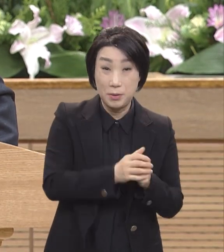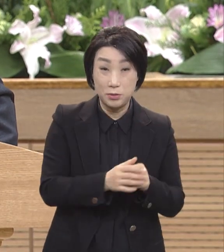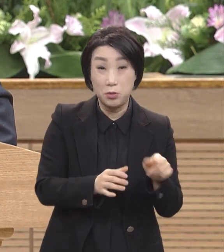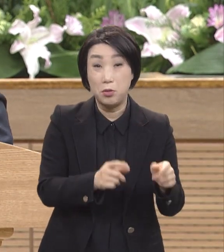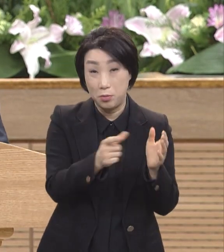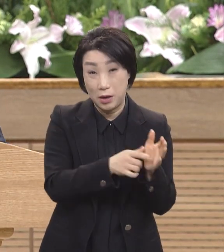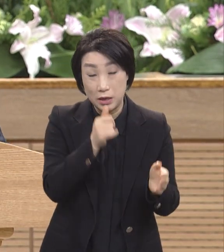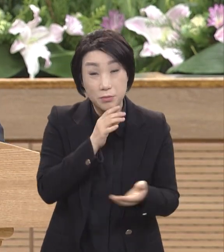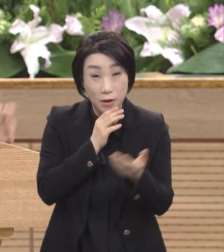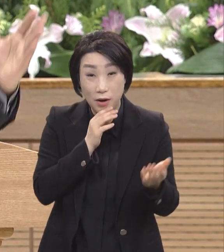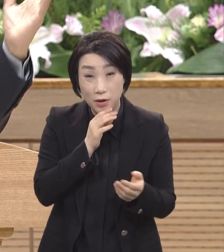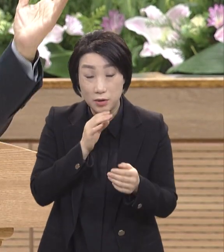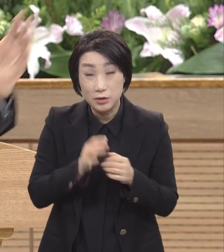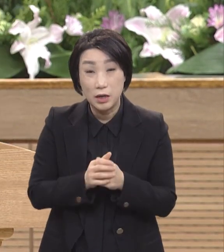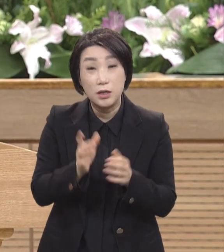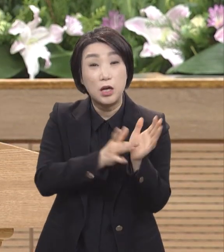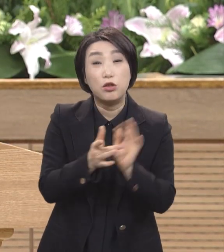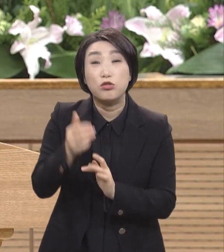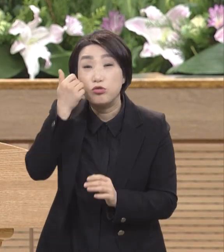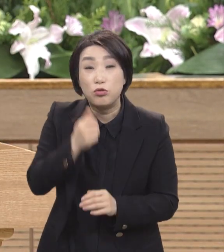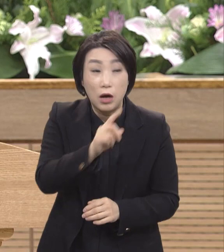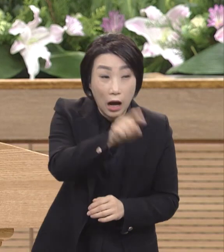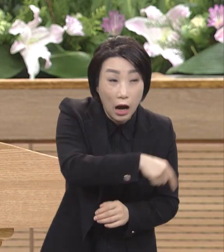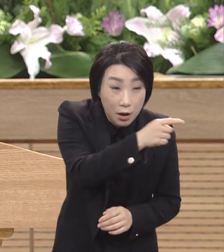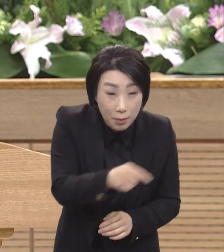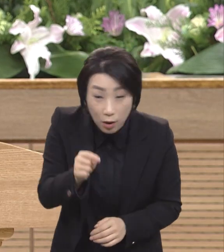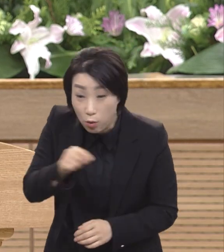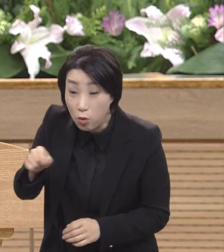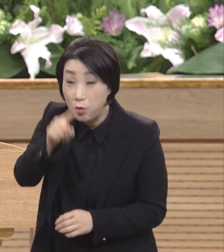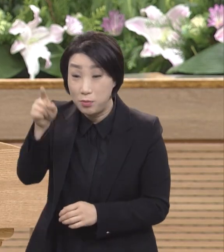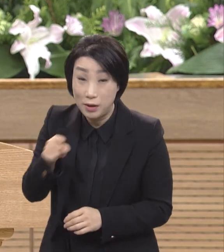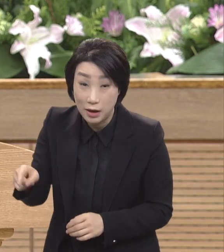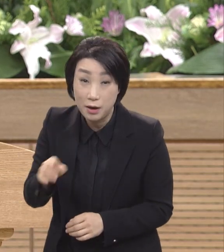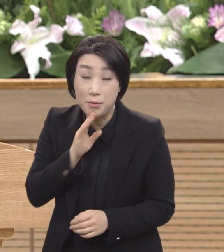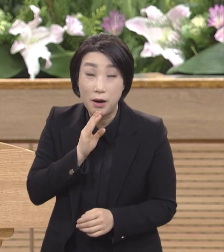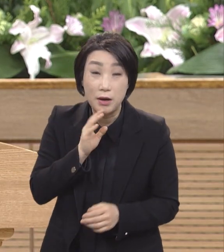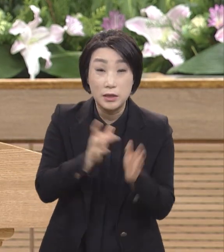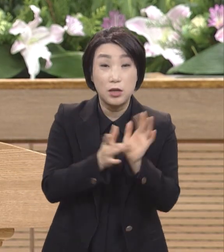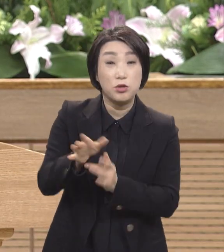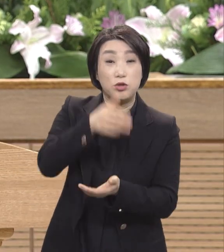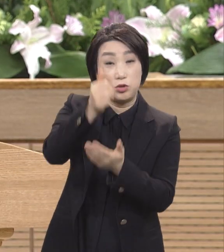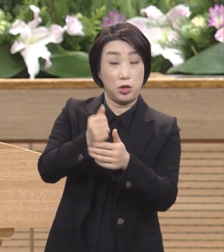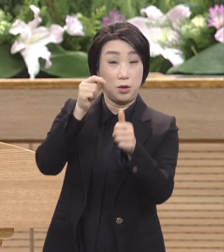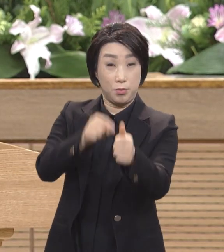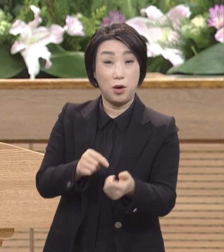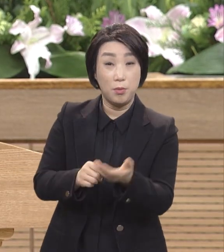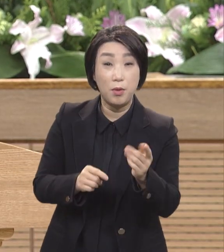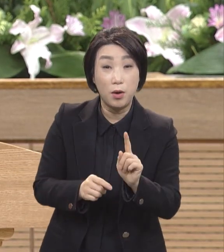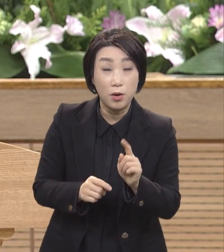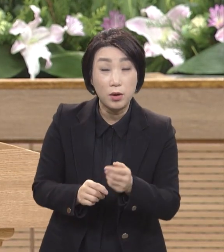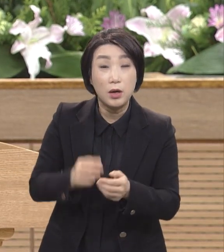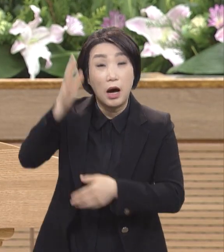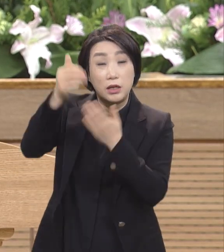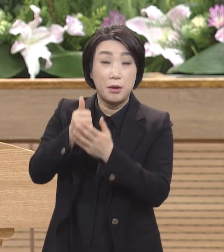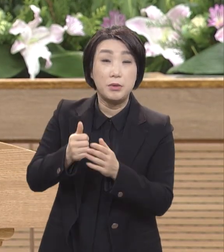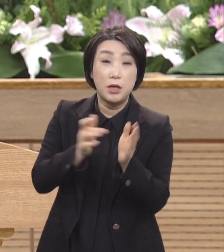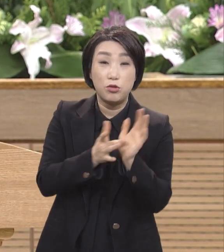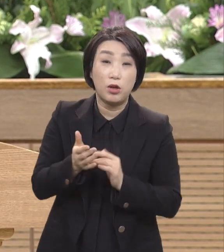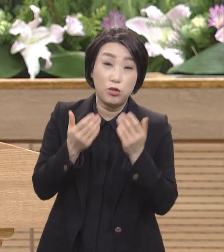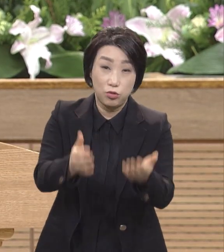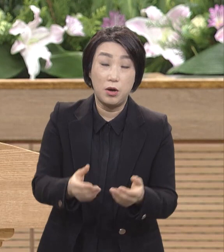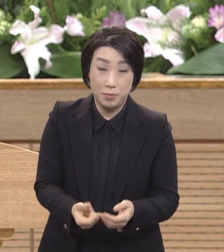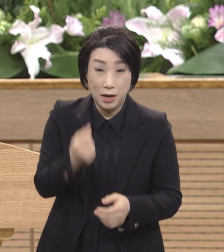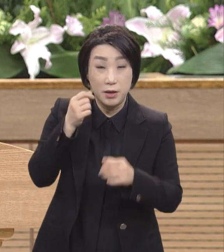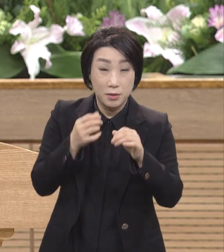나중에 똑같은 예수님은 알파와 오메가라는 거야. 예수 그리스도의 계시니라. 이는 하나님이 그에게 주사